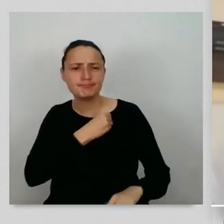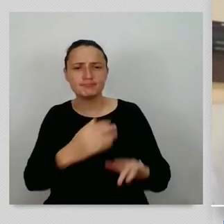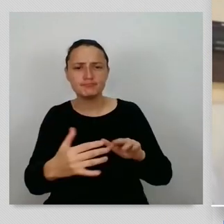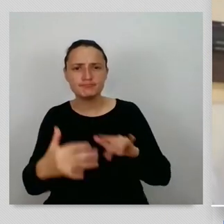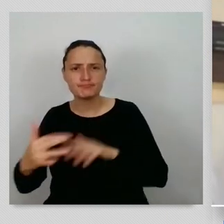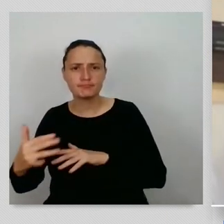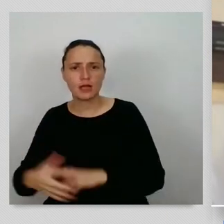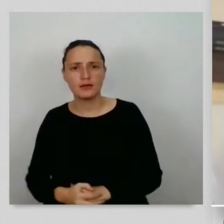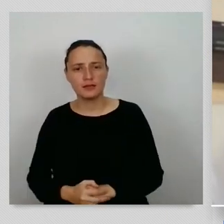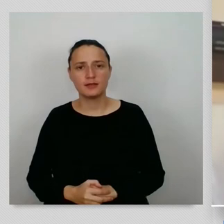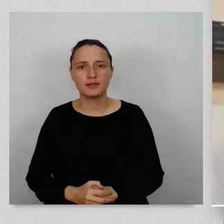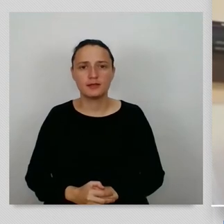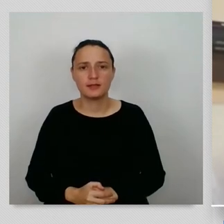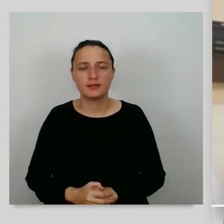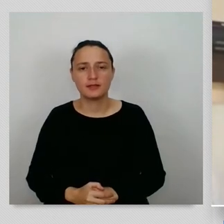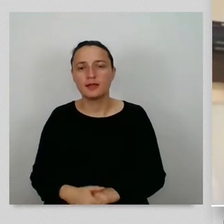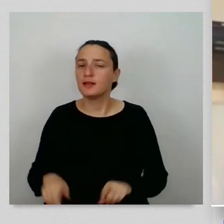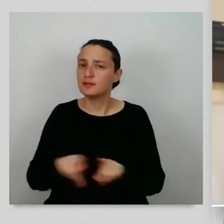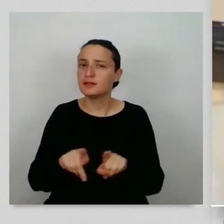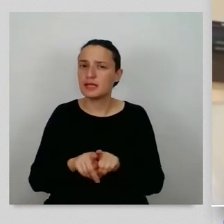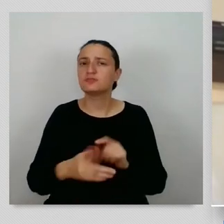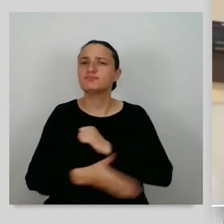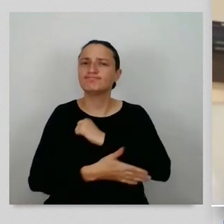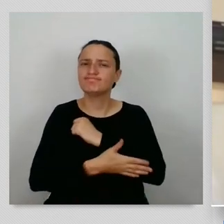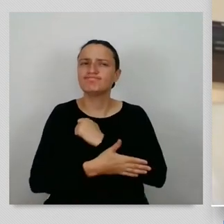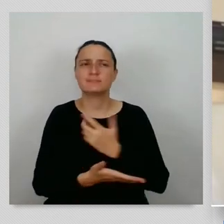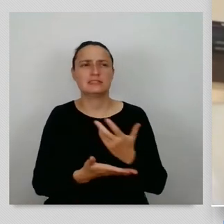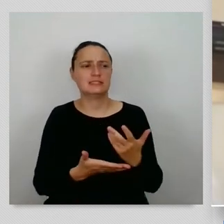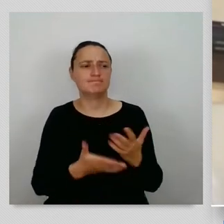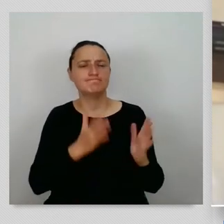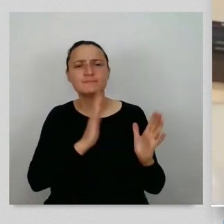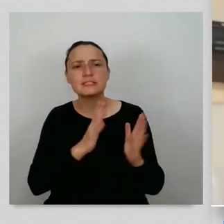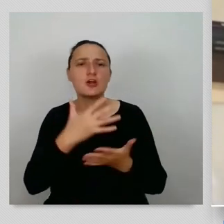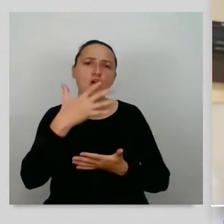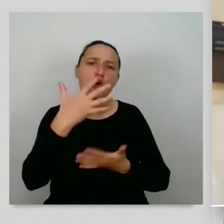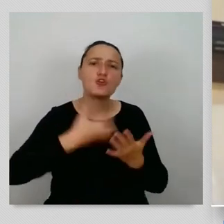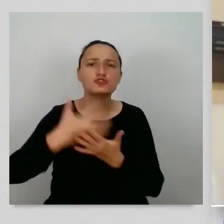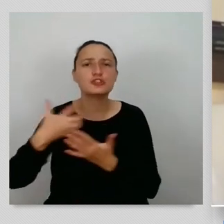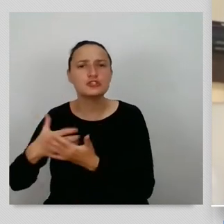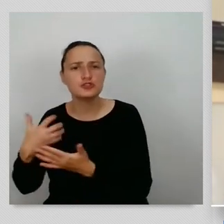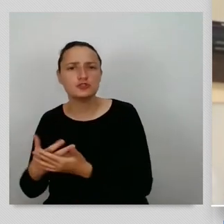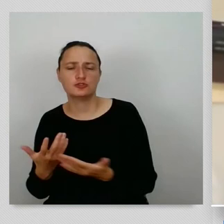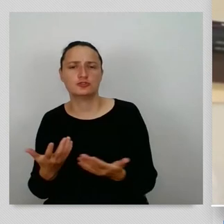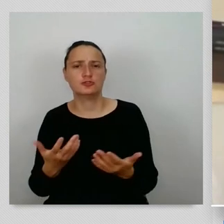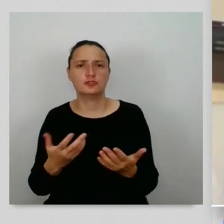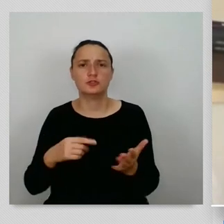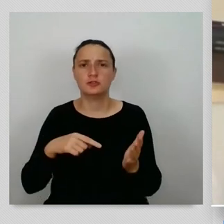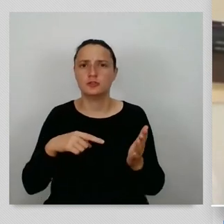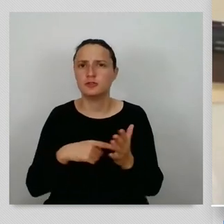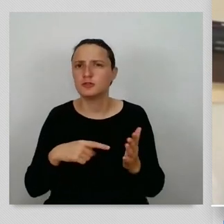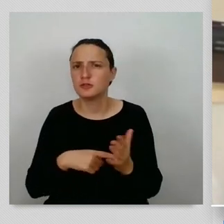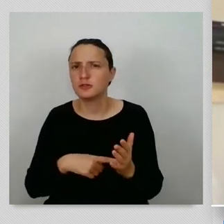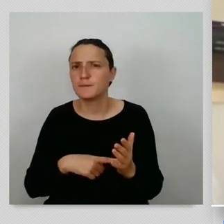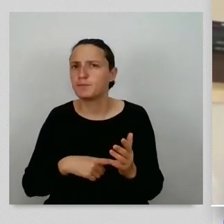i być oparta na zestawie korzyści i wyboru. My zapominamy i